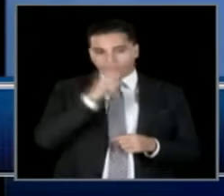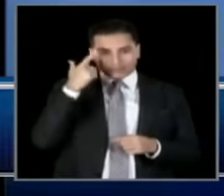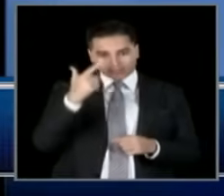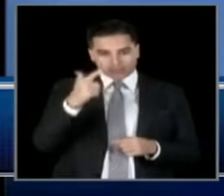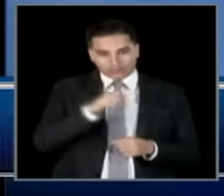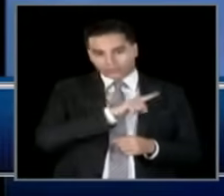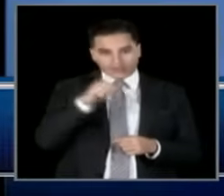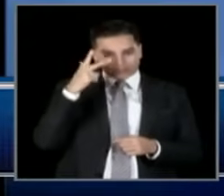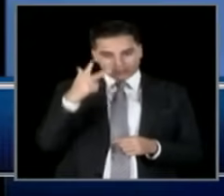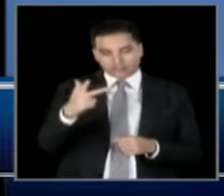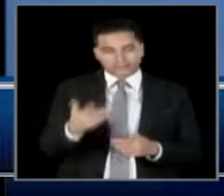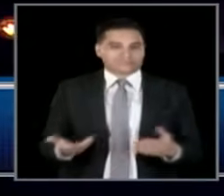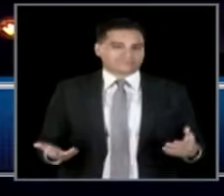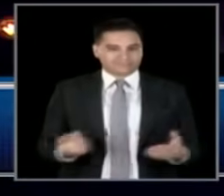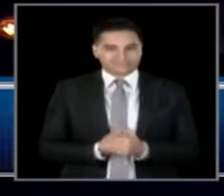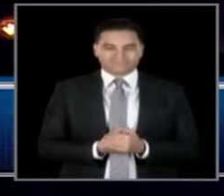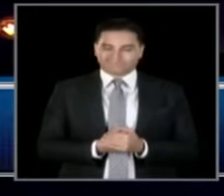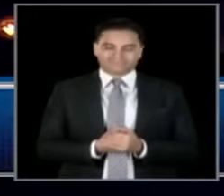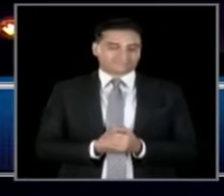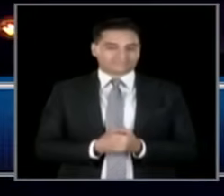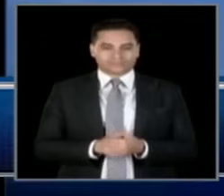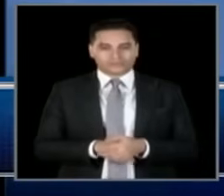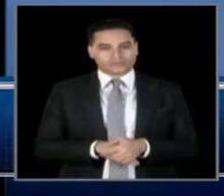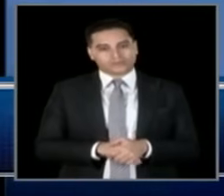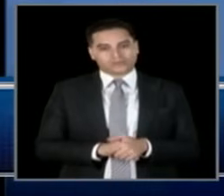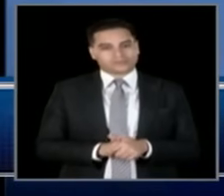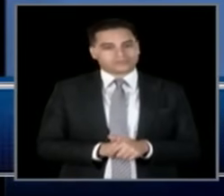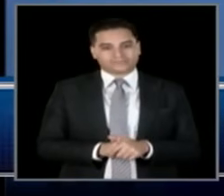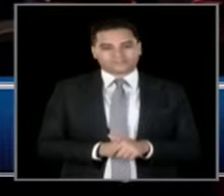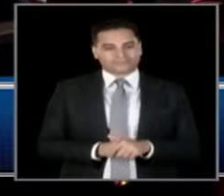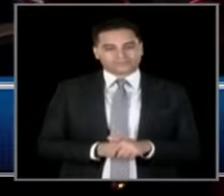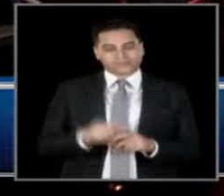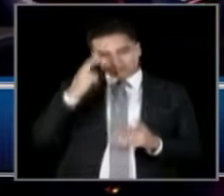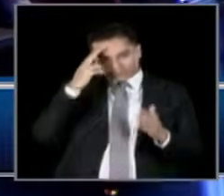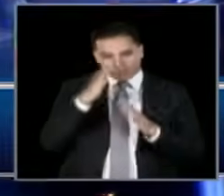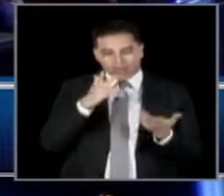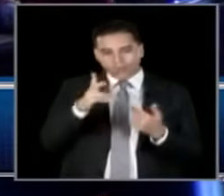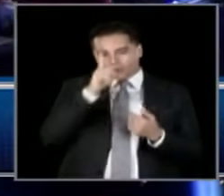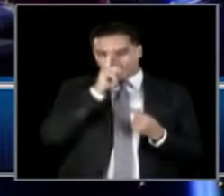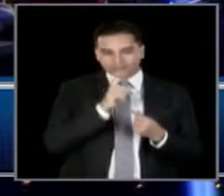الثانية ولا الثالثة. إجابة خاطئة،